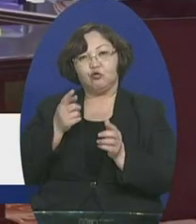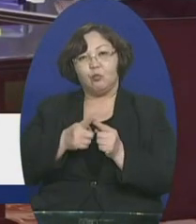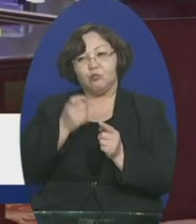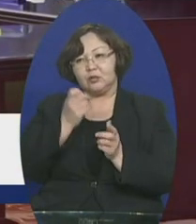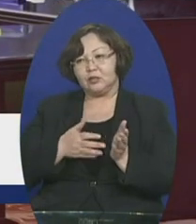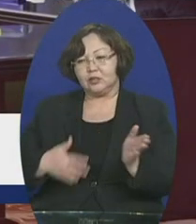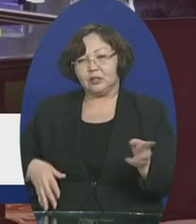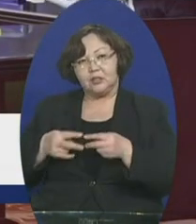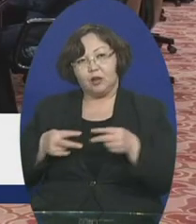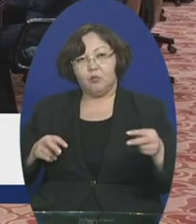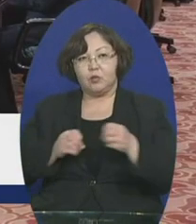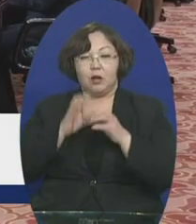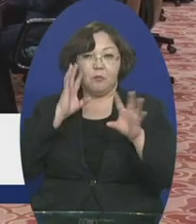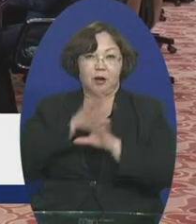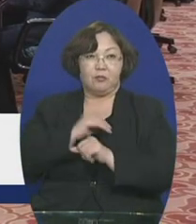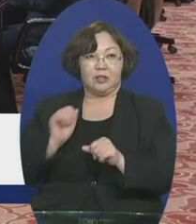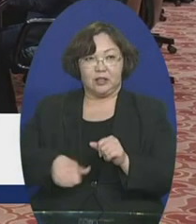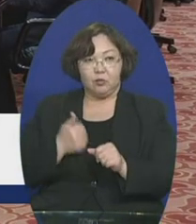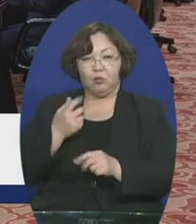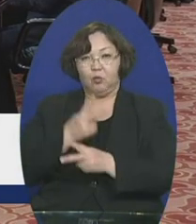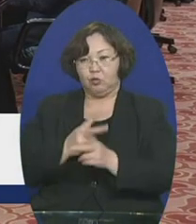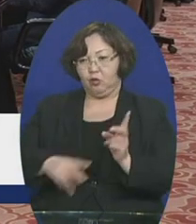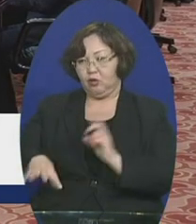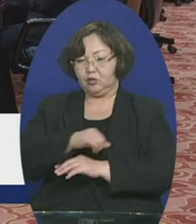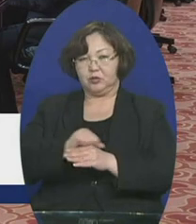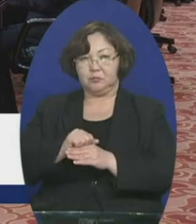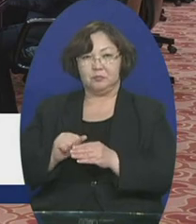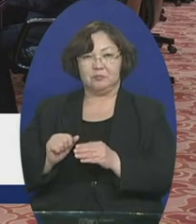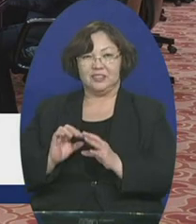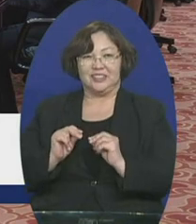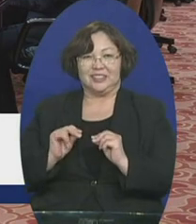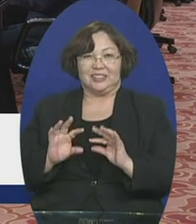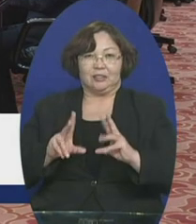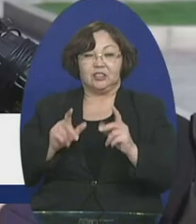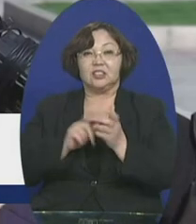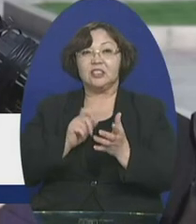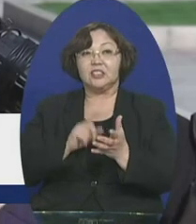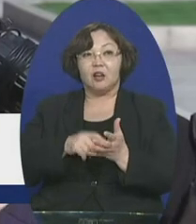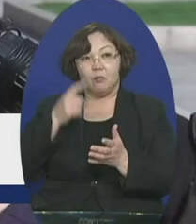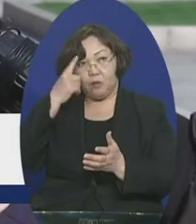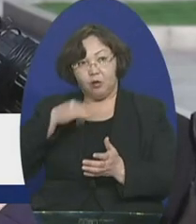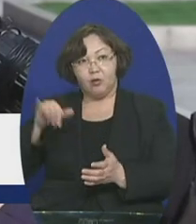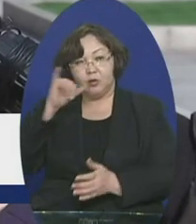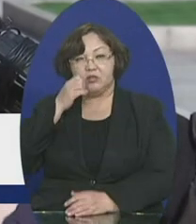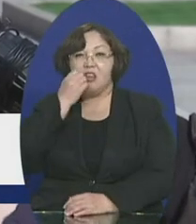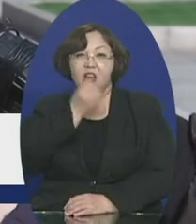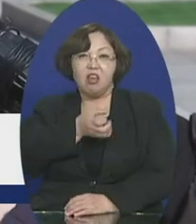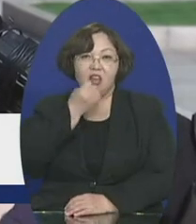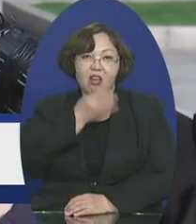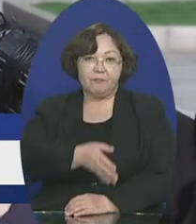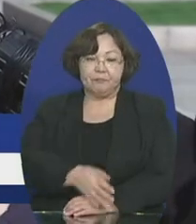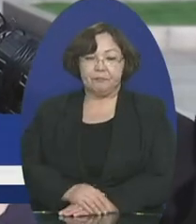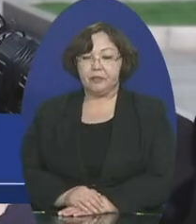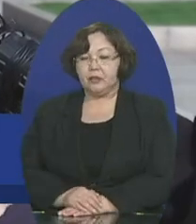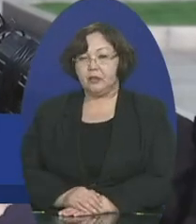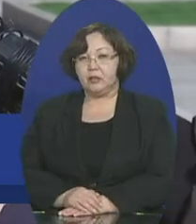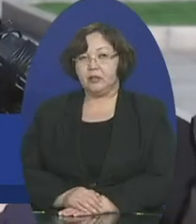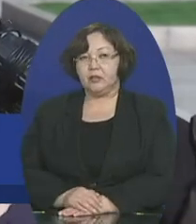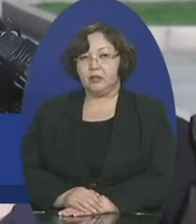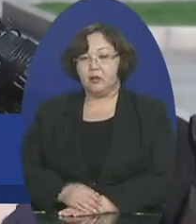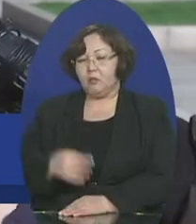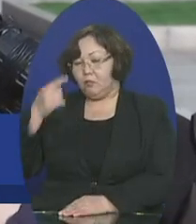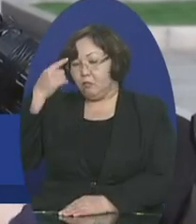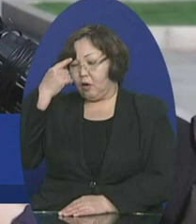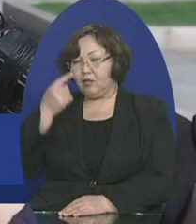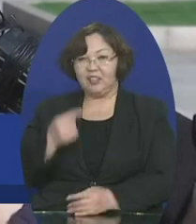байгуулалтыг эрчимжүүлэх, иргэцэн үнцийг бэхжүүлэх шалтгаагаар илэрхийллээ. Монгол Хятадын төмөр замын одоо хилцээрт